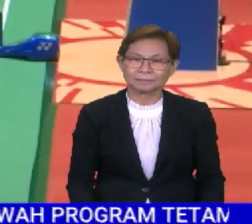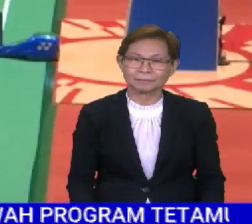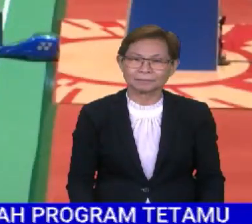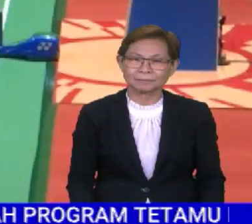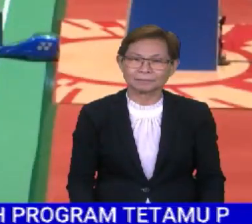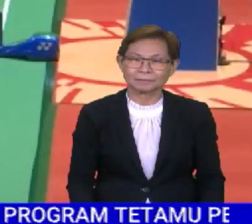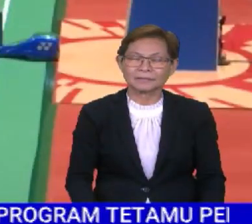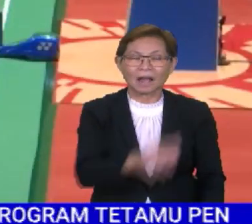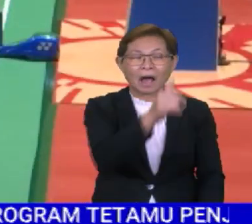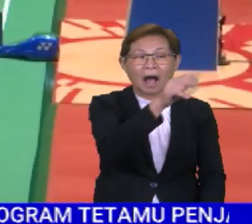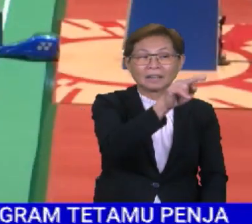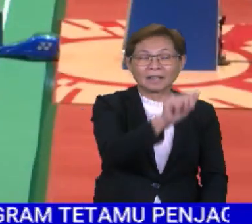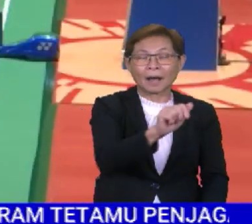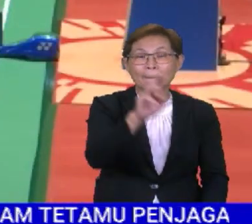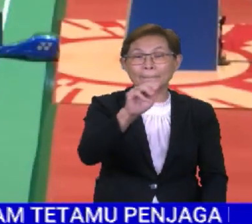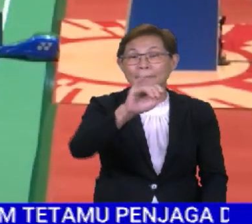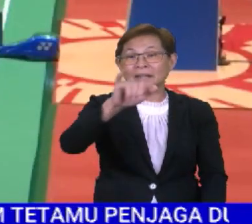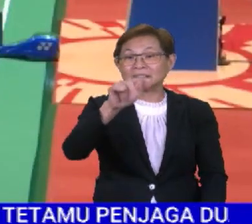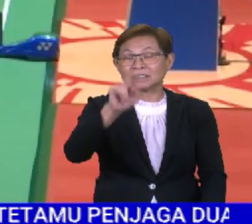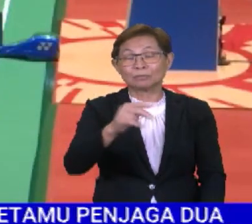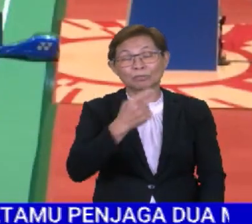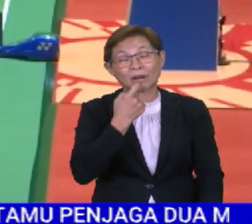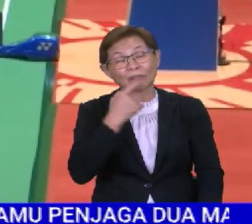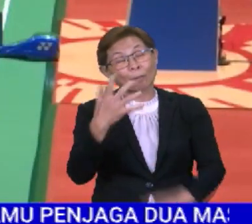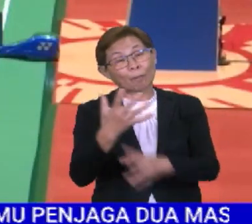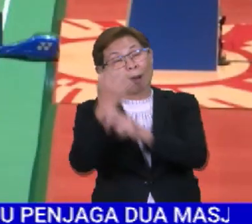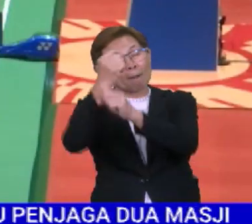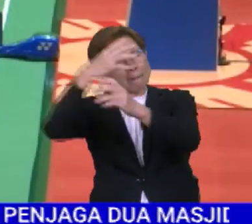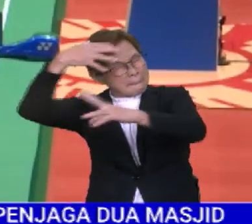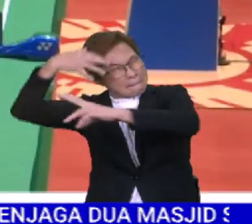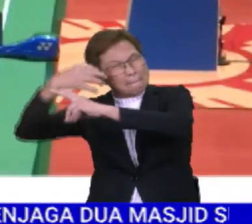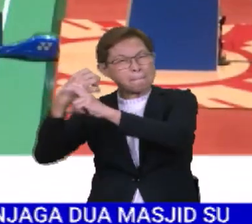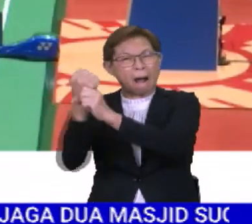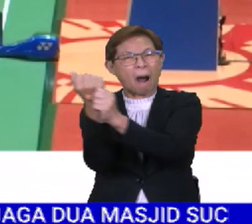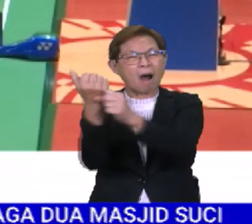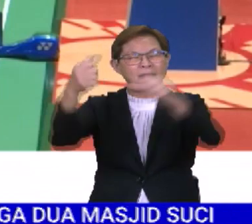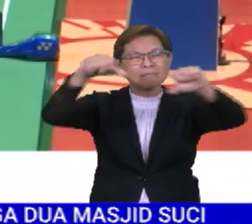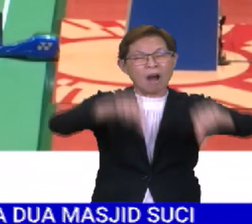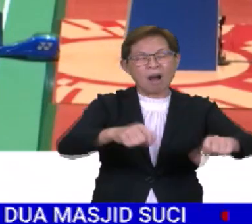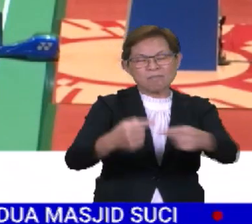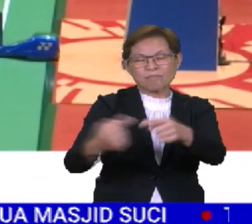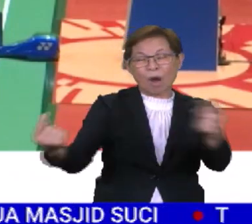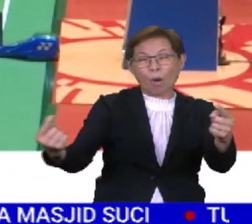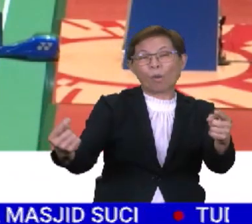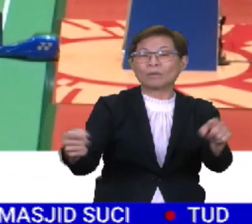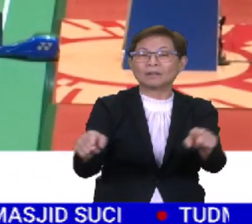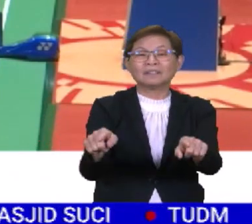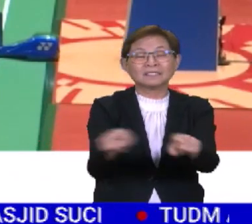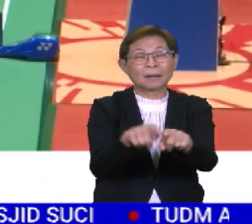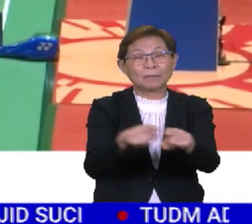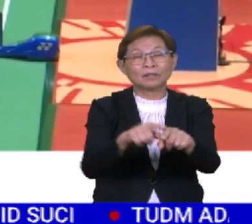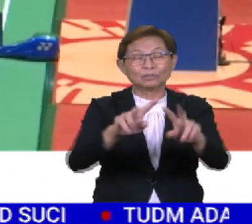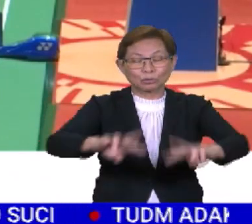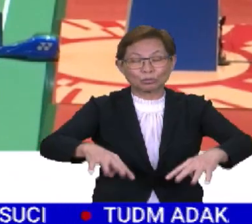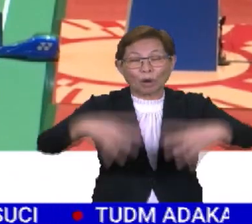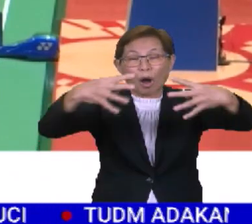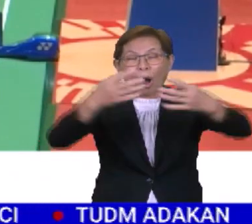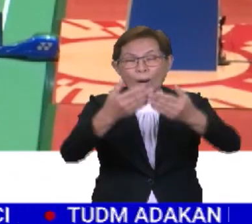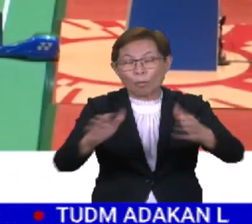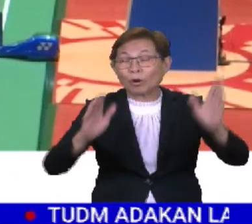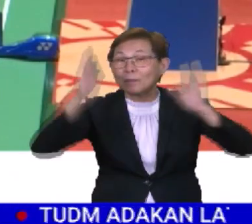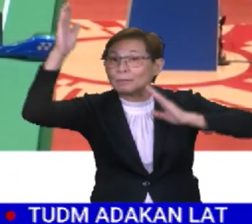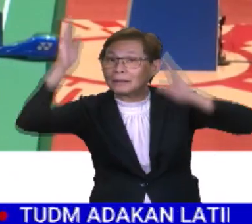Sementara itu, Ana dan Meijing menyifatkan kemenangan ini sebagai membalas dendam kekalahan kepada lawan sama semasa suku akhir terbuka